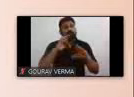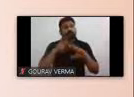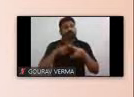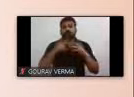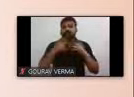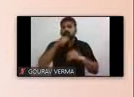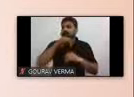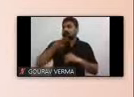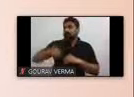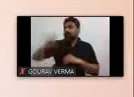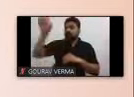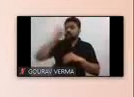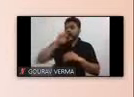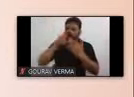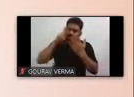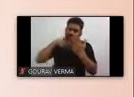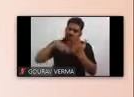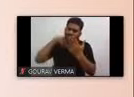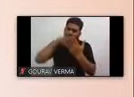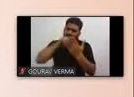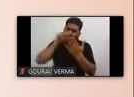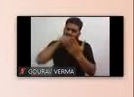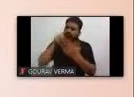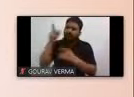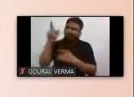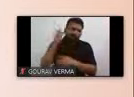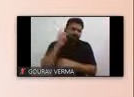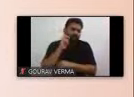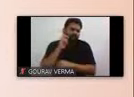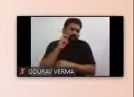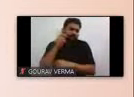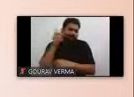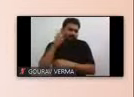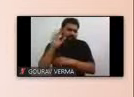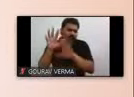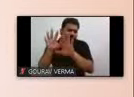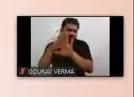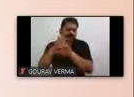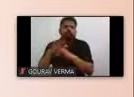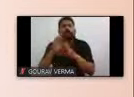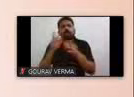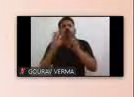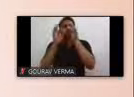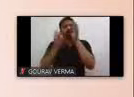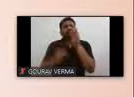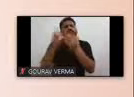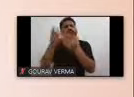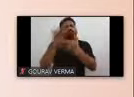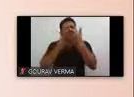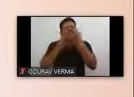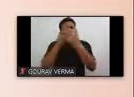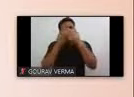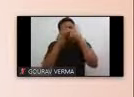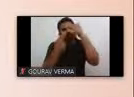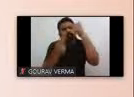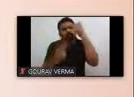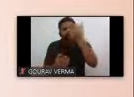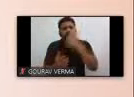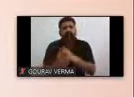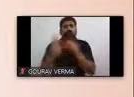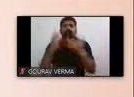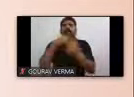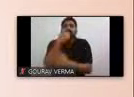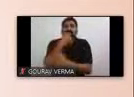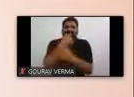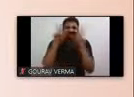सुना रहा है उसकी तरफ ध्यान देना, कोई एक कहानी सुना रहा है जिसमें एक कुछ हंसने की चीज